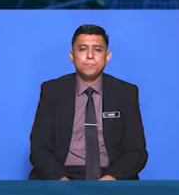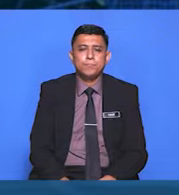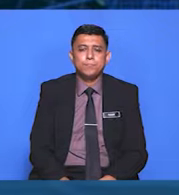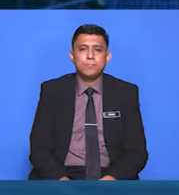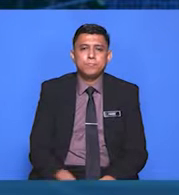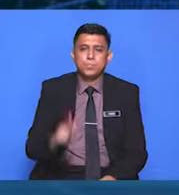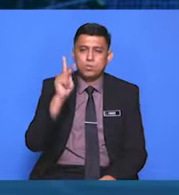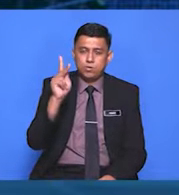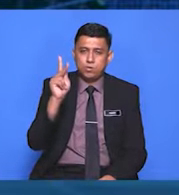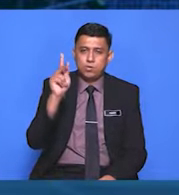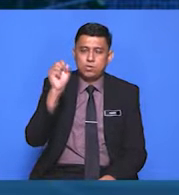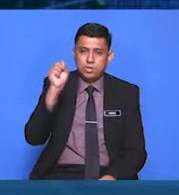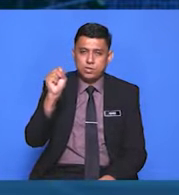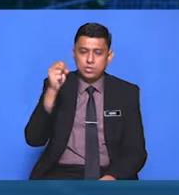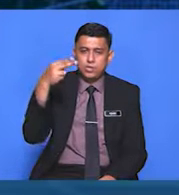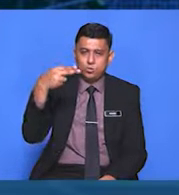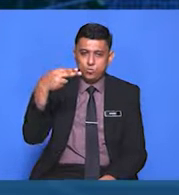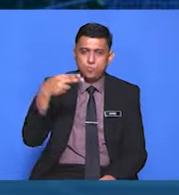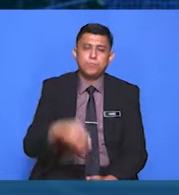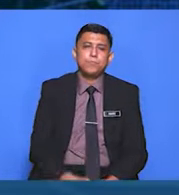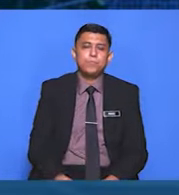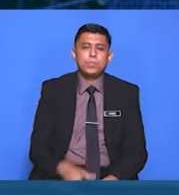Kos sara hidup dan taraf hidup